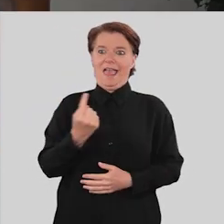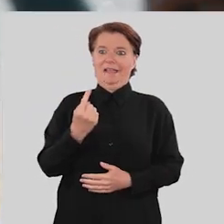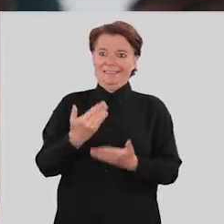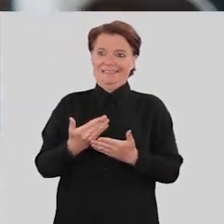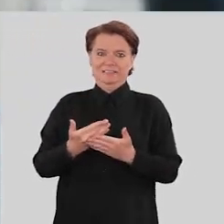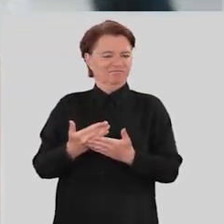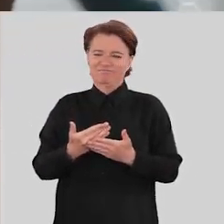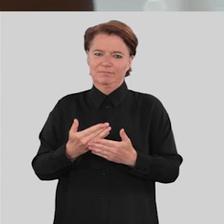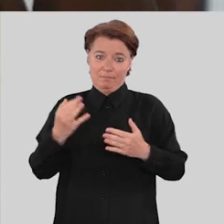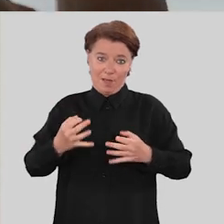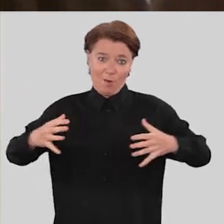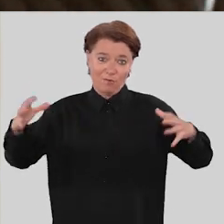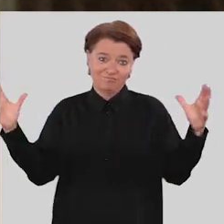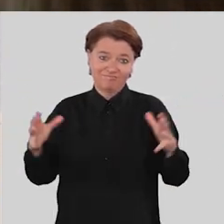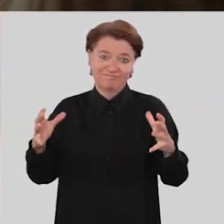Vielfalt geht nicht allein.